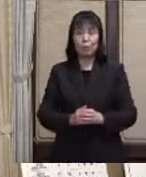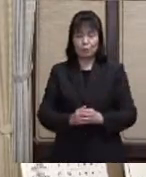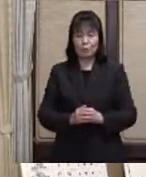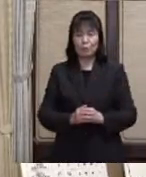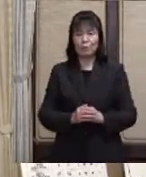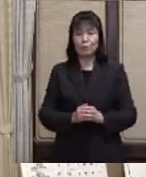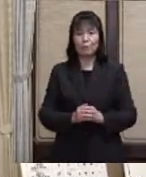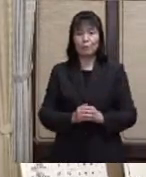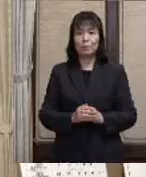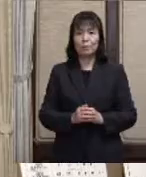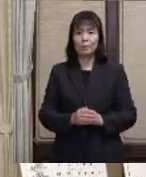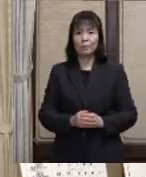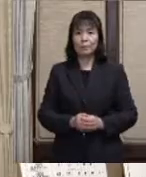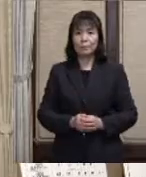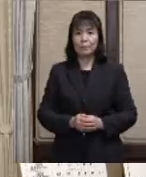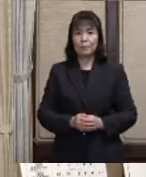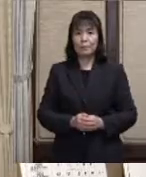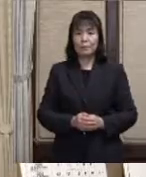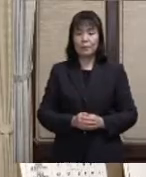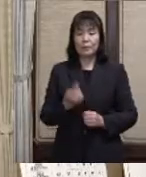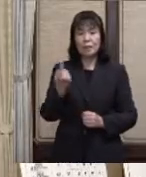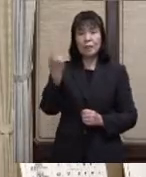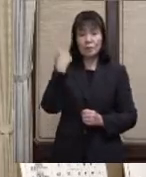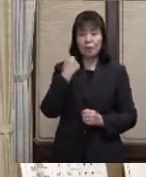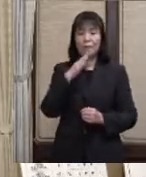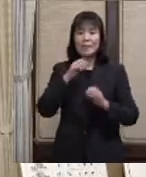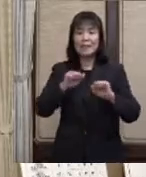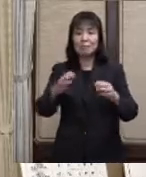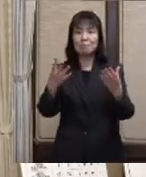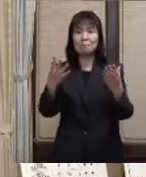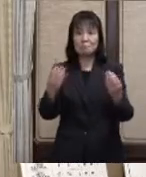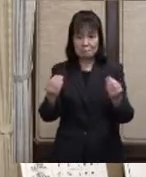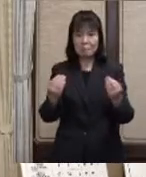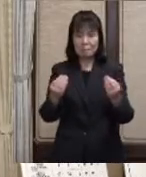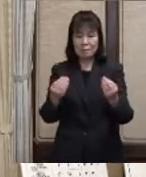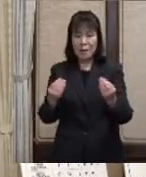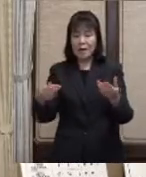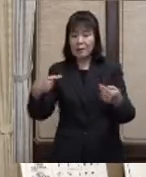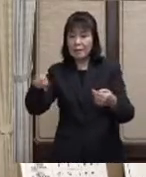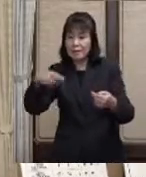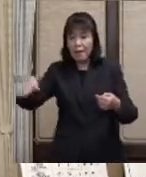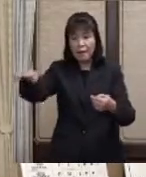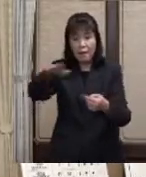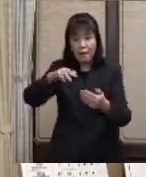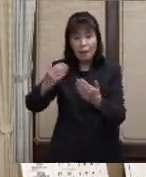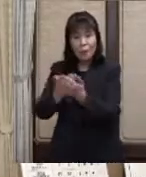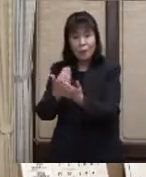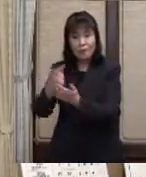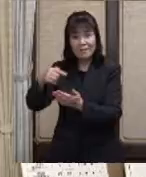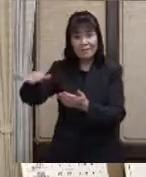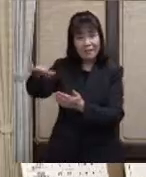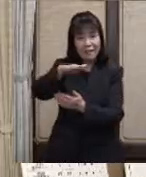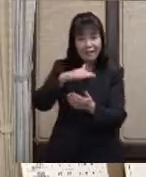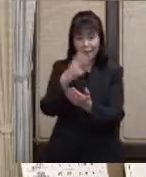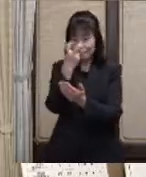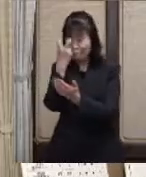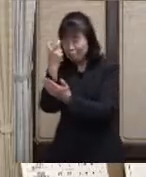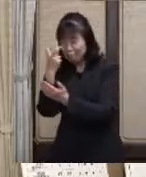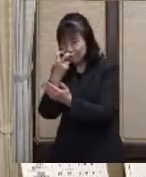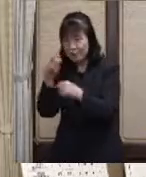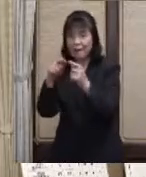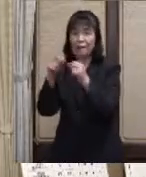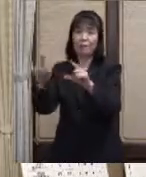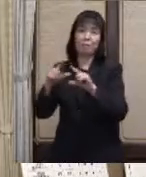症例でございますが、昨日実施した教職員の残っていらっしゃった方の検査結果が出